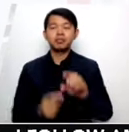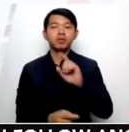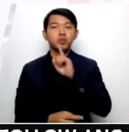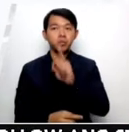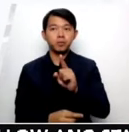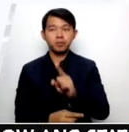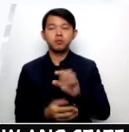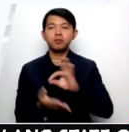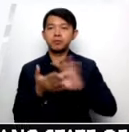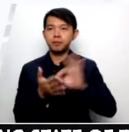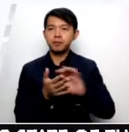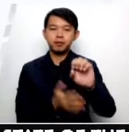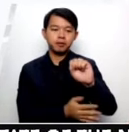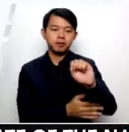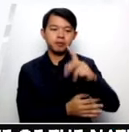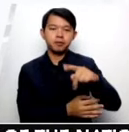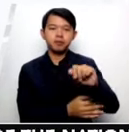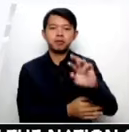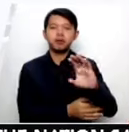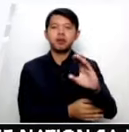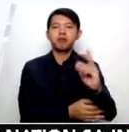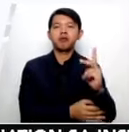sparkle AUD